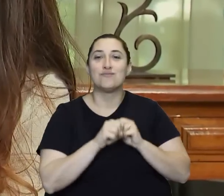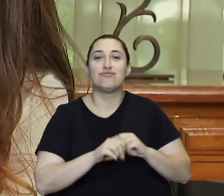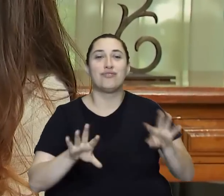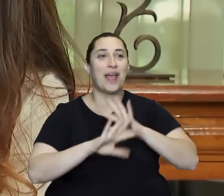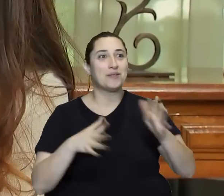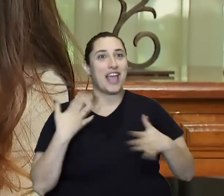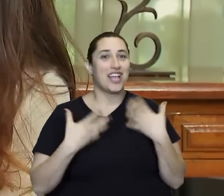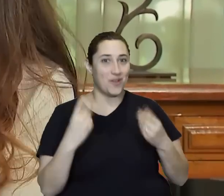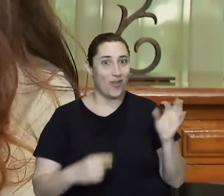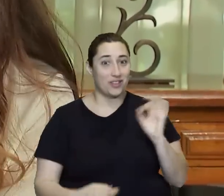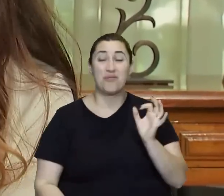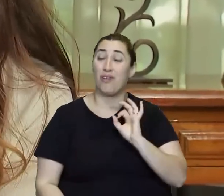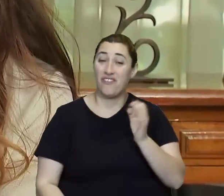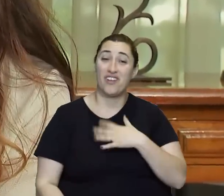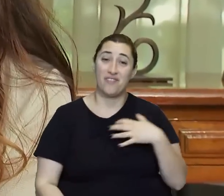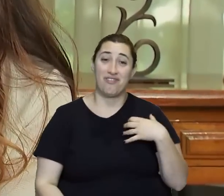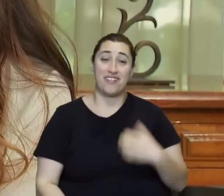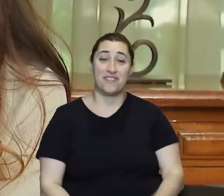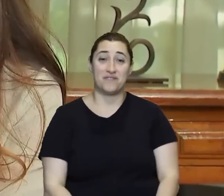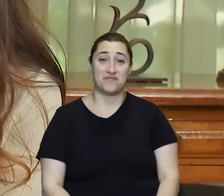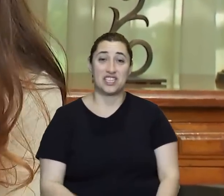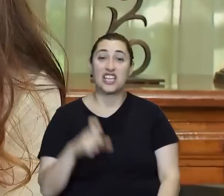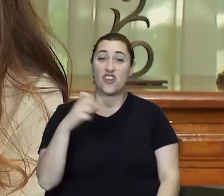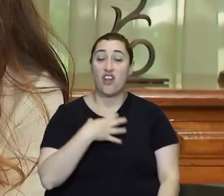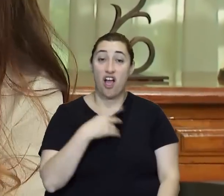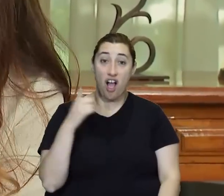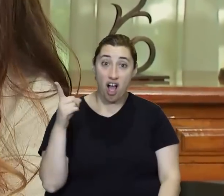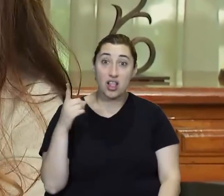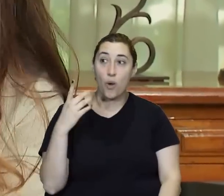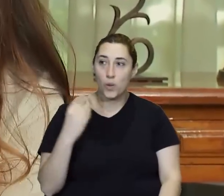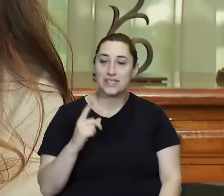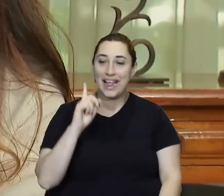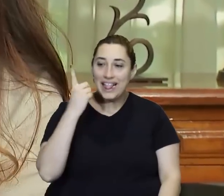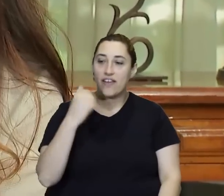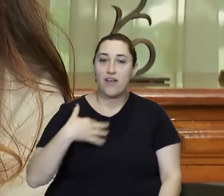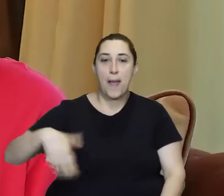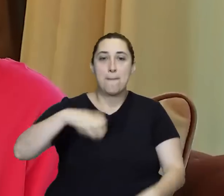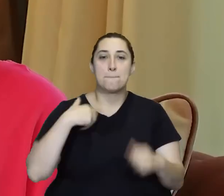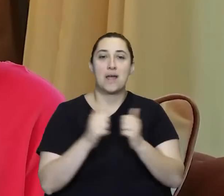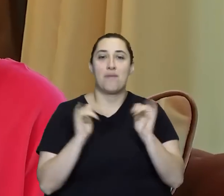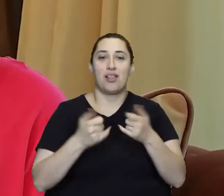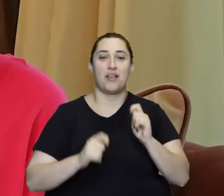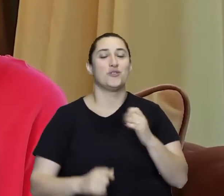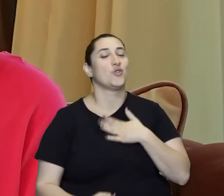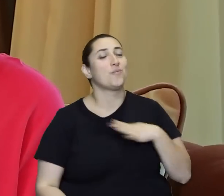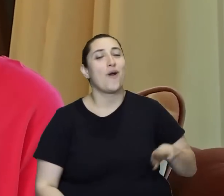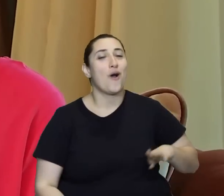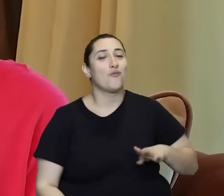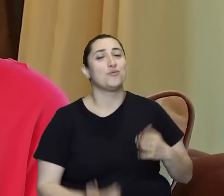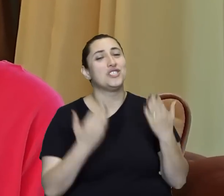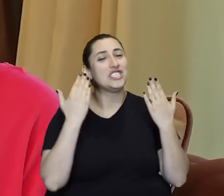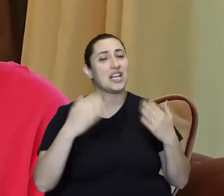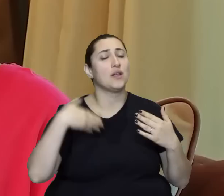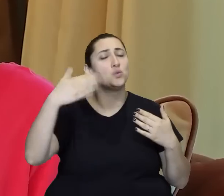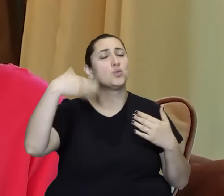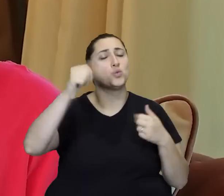güzel oldu değil mi? Evet anne. Ya Cevriye Hanım sayesinde ilk defa birlikte kutlayacağız. Canım yavrum,